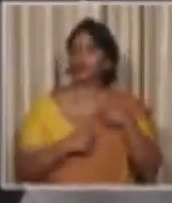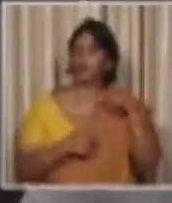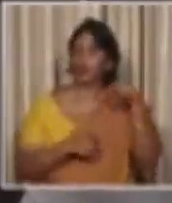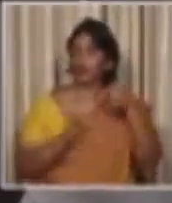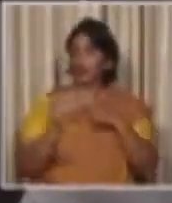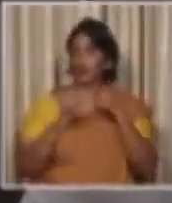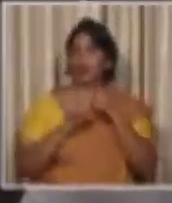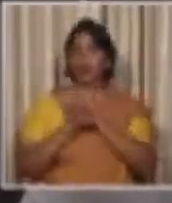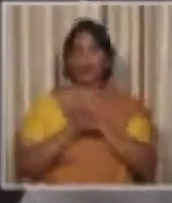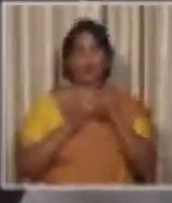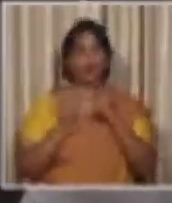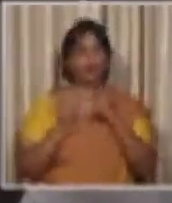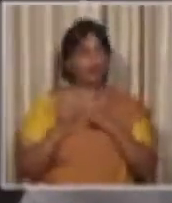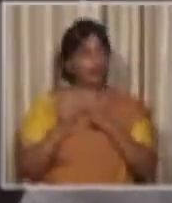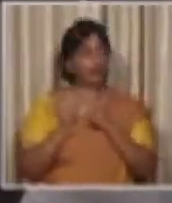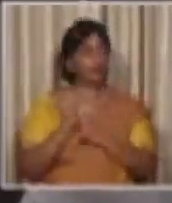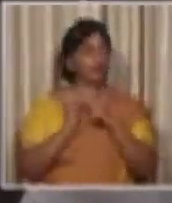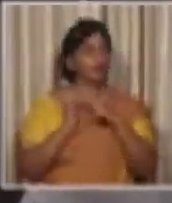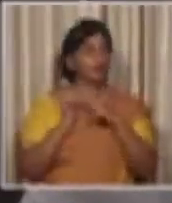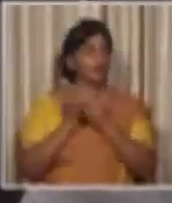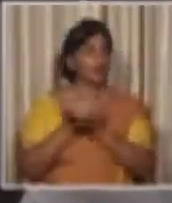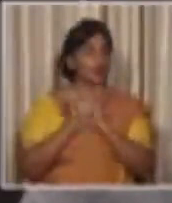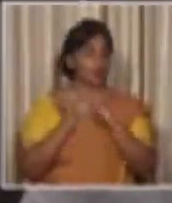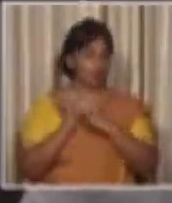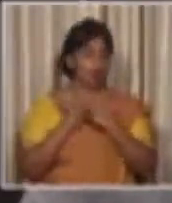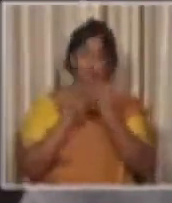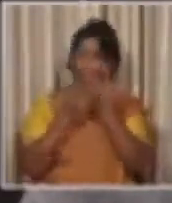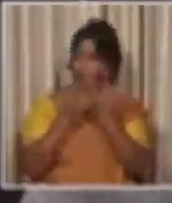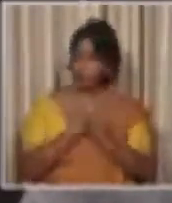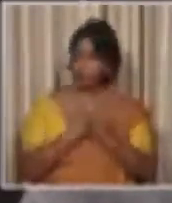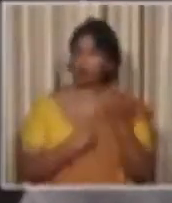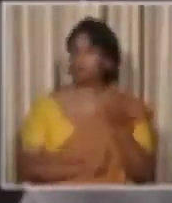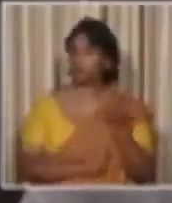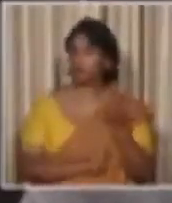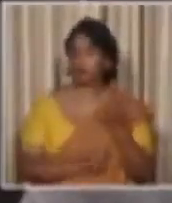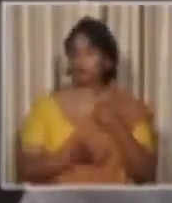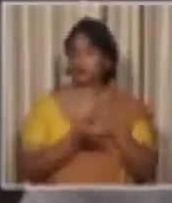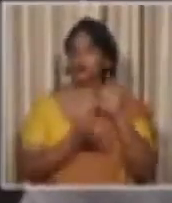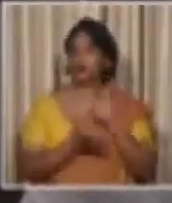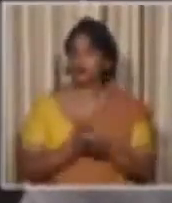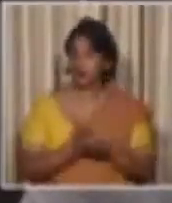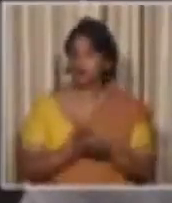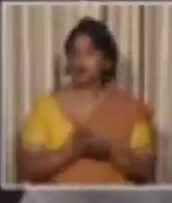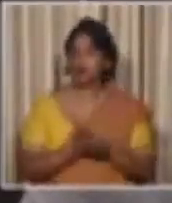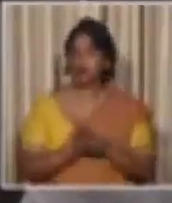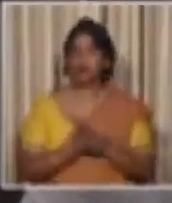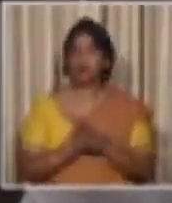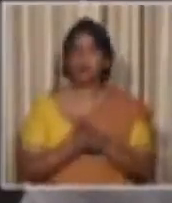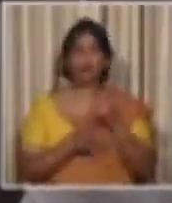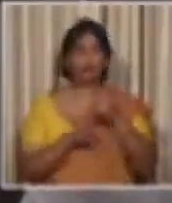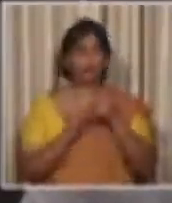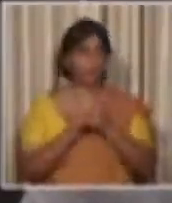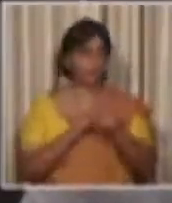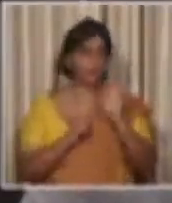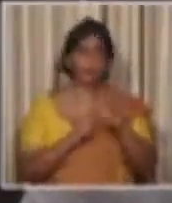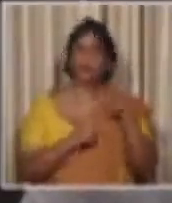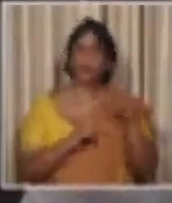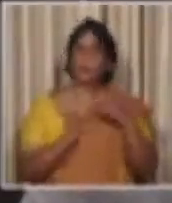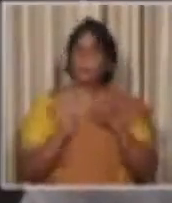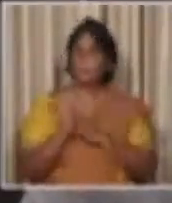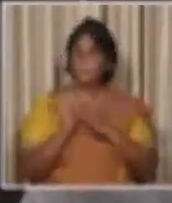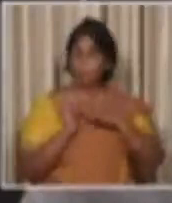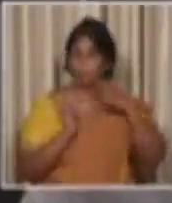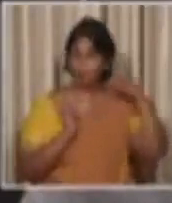අදානි සමාගම ඒ ව්‍යාපෘතිය අවශ්‍යයි. හැබැයි ඒ මිල තීරණය කරුවම ඒක ත්‍රෙෂ්හෝල්ඩ් එකක් වෙනවා. ඒ නිසා